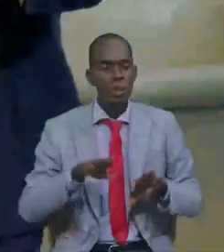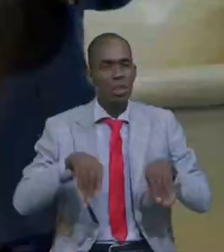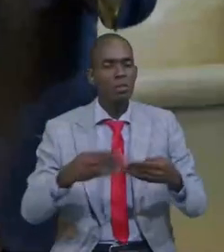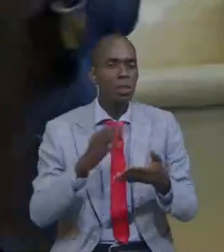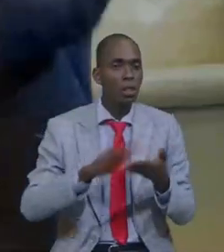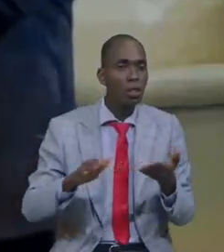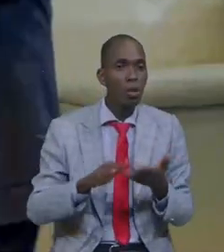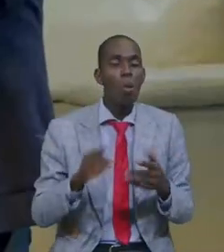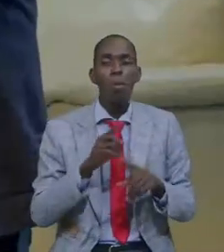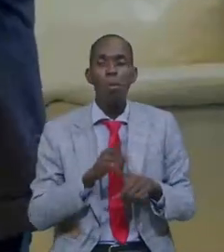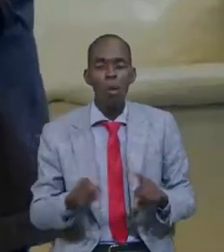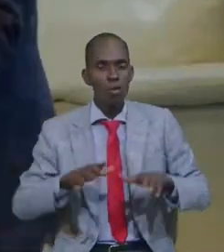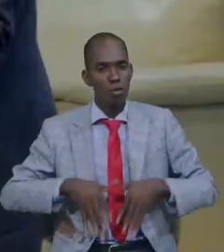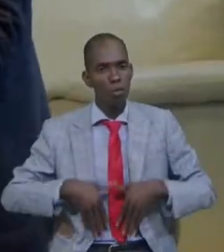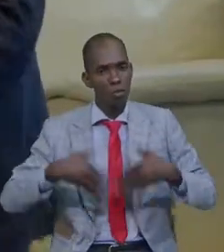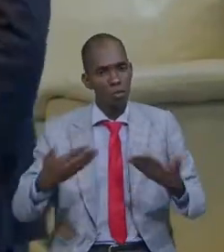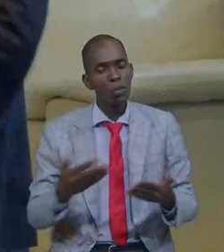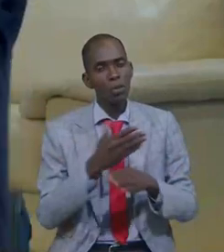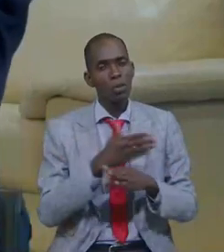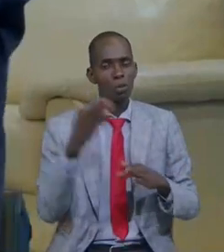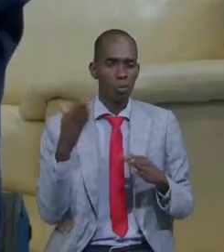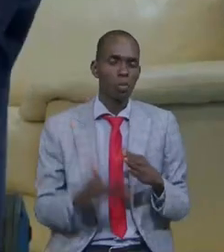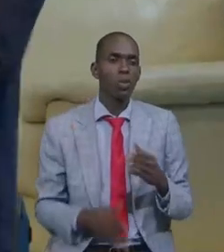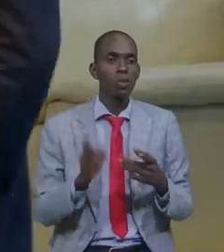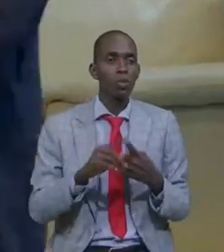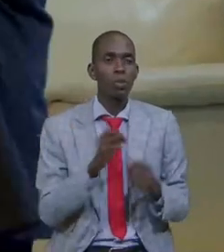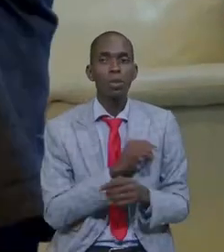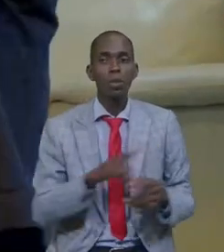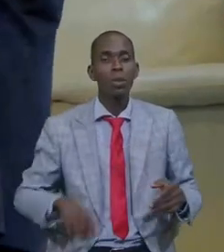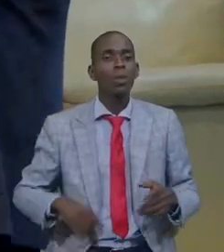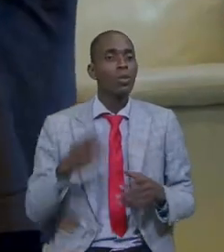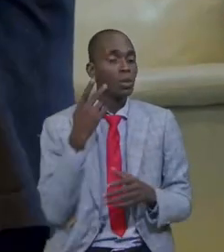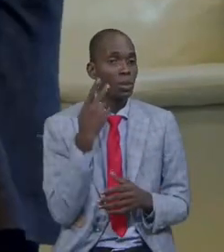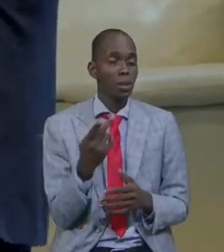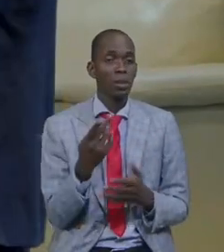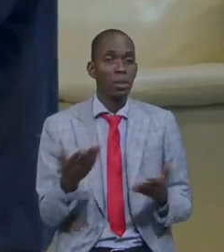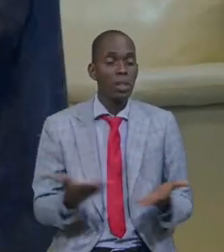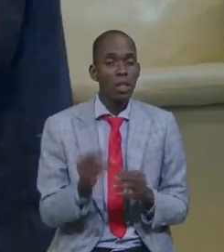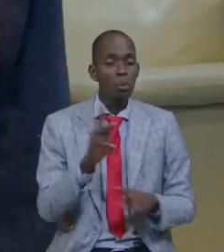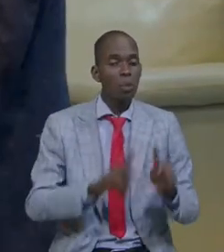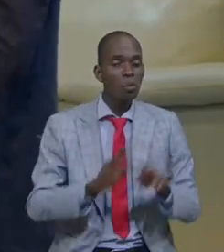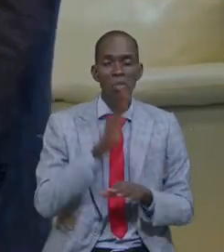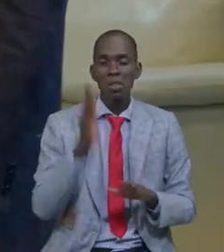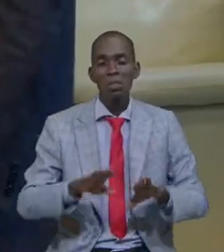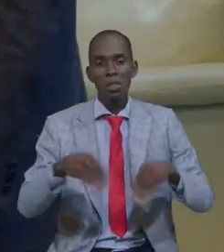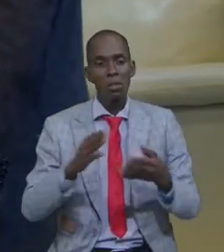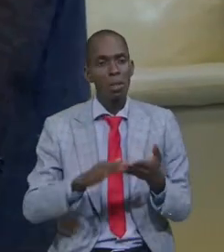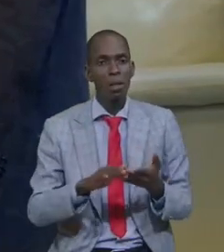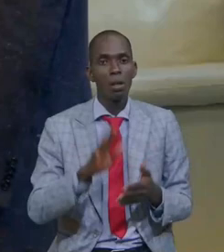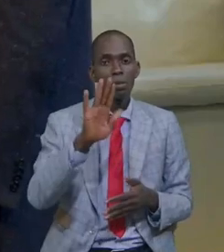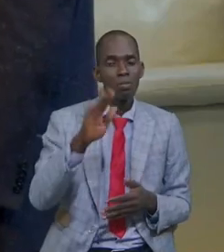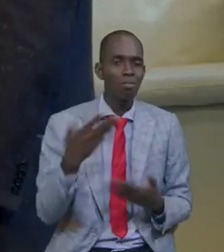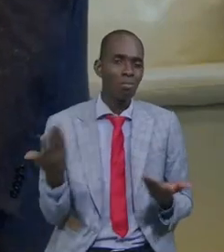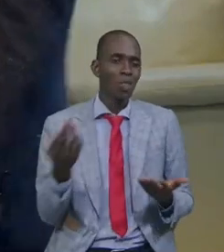ce qu'il apprend des autres, c'est ça qui le corrompt. Non, ils n'ont pas dit c'est mon